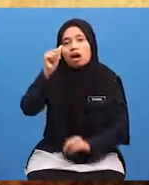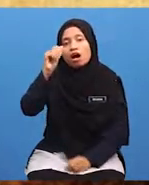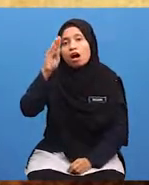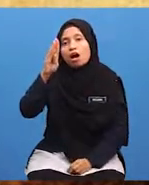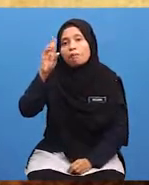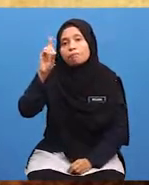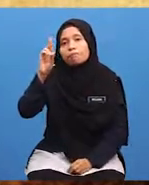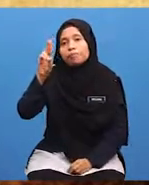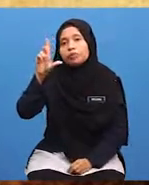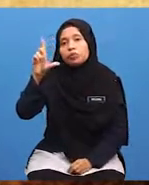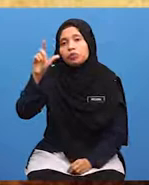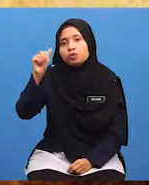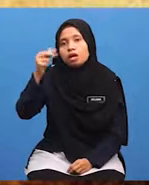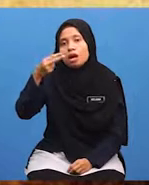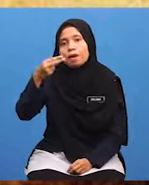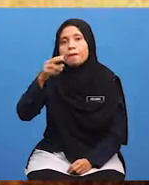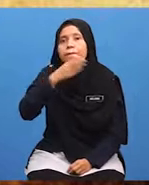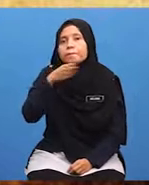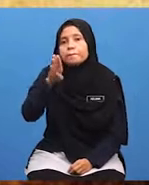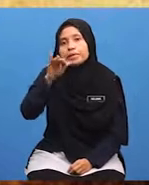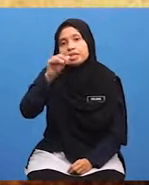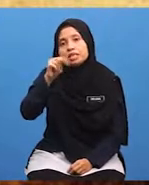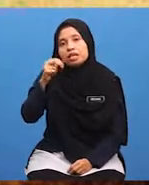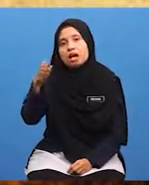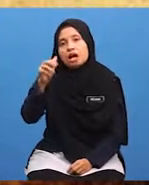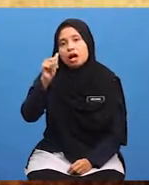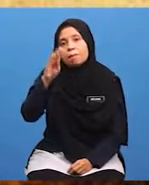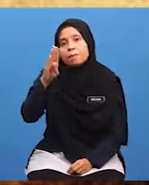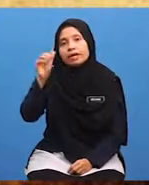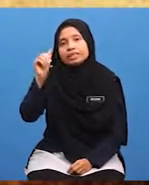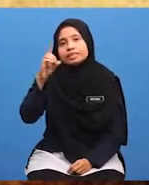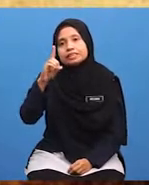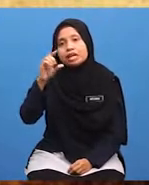Abbas yang mahir dalam bidang ilmu tafsir, hadis